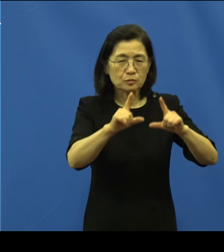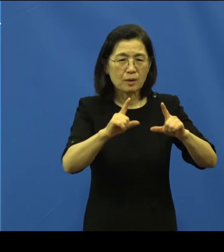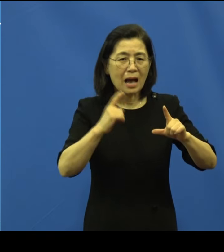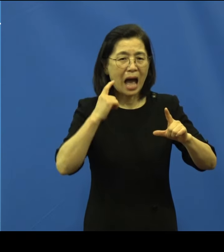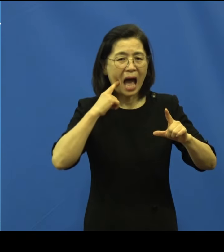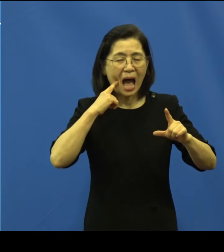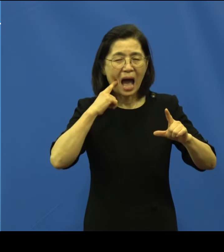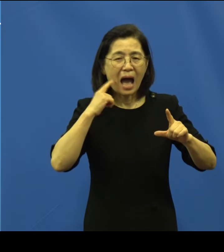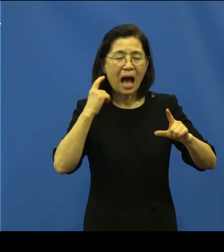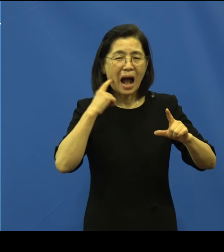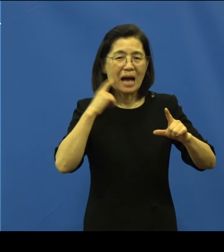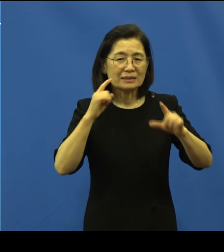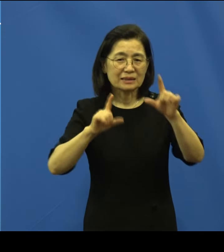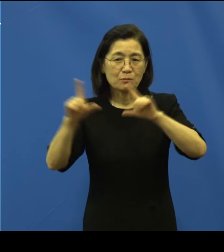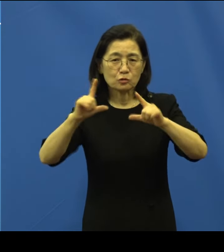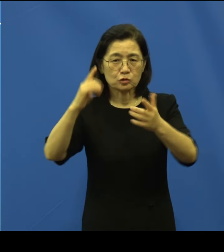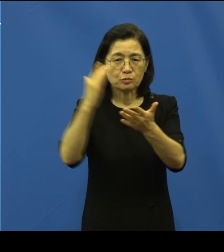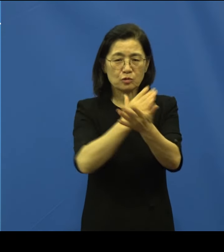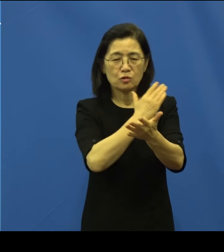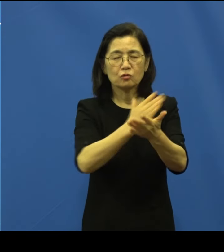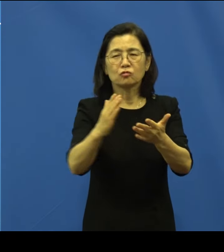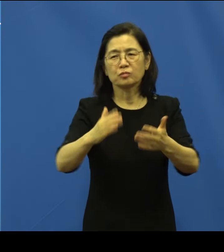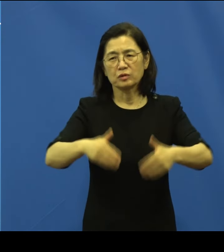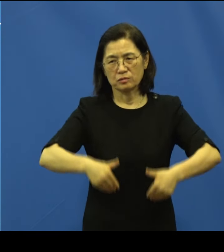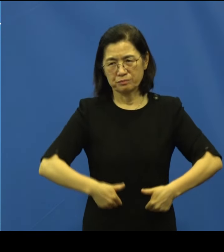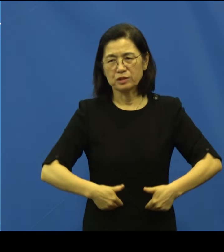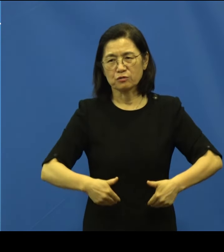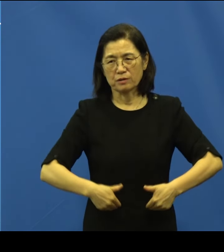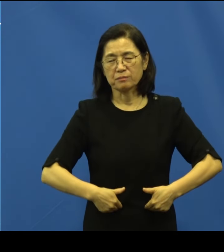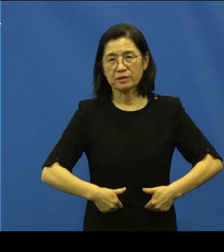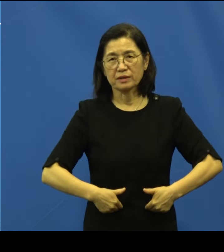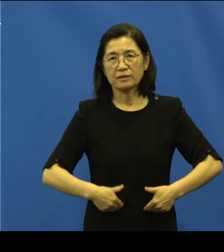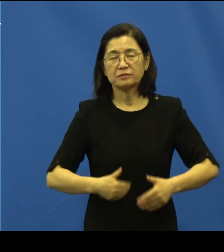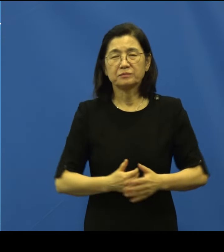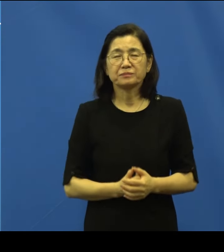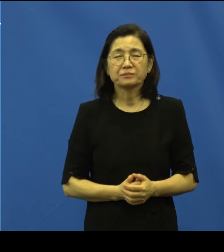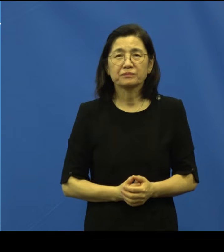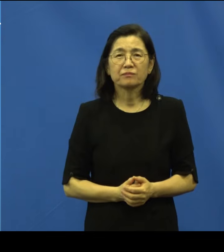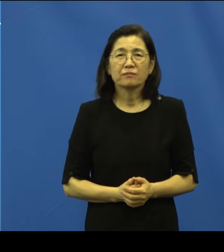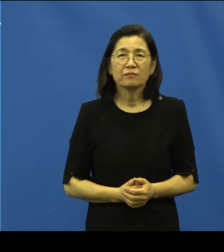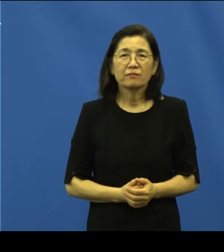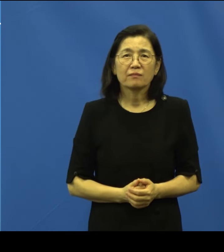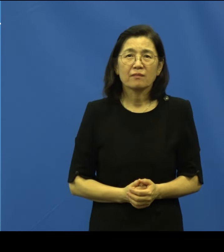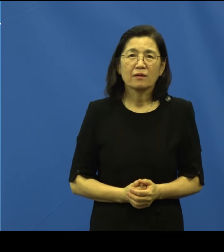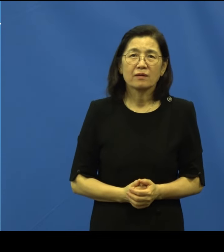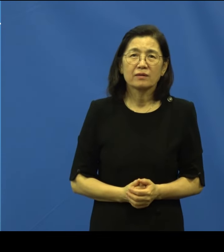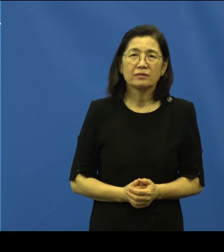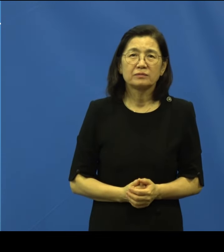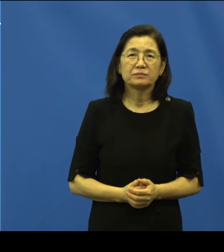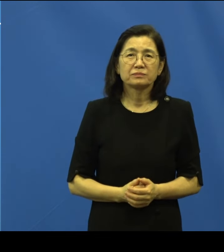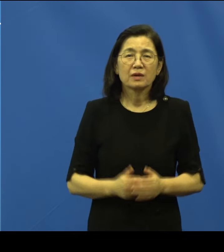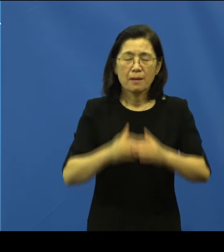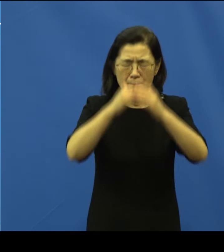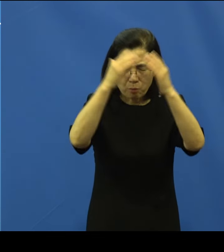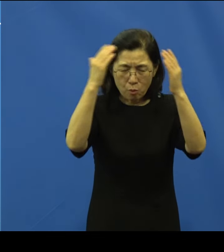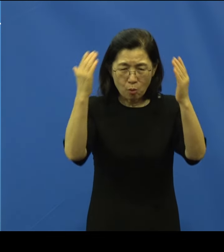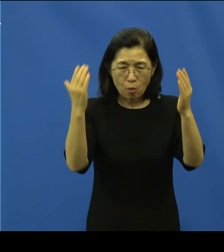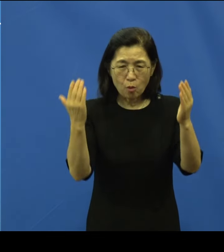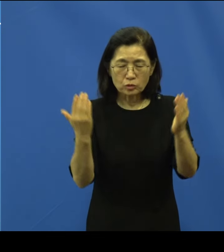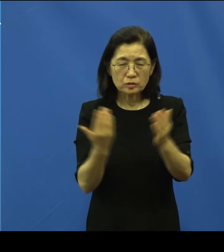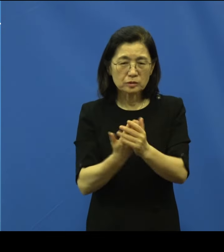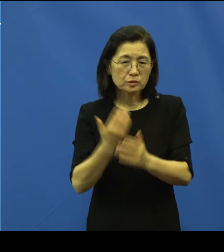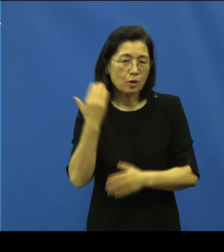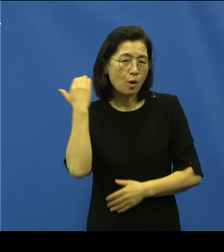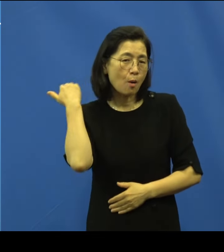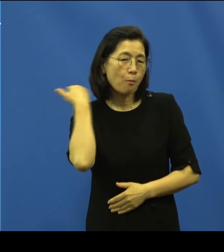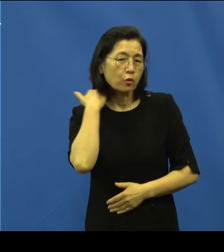오늘 본문에 주시는 메시지죠. 우리는 겉으로 드러난 싸움을 하고 있는 게 아니라는 걸 오늘 본문에서 알려주잖아요. 모든 것은 보이지 않는 것으로